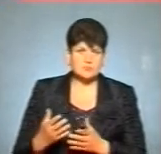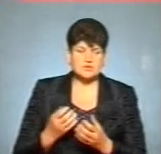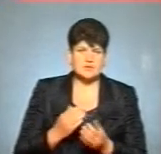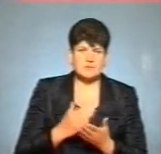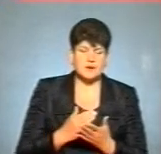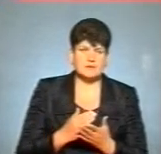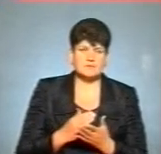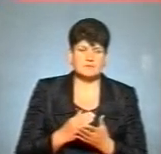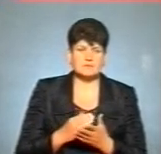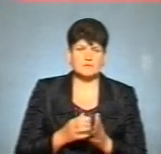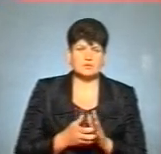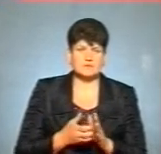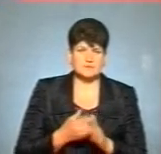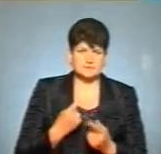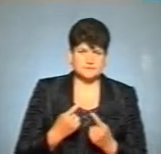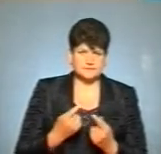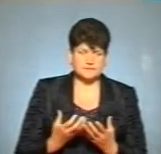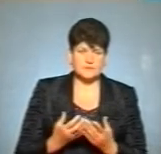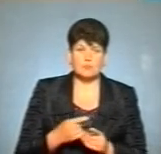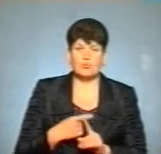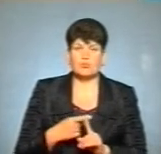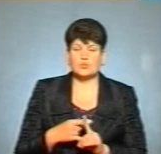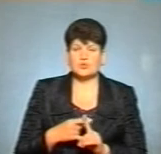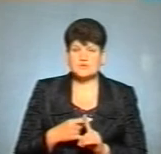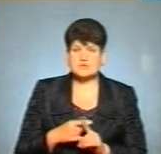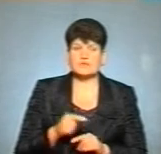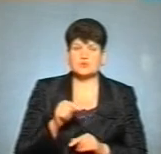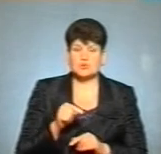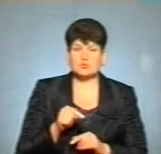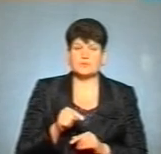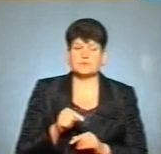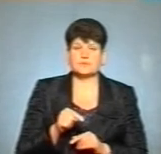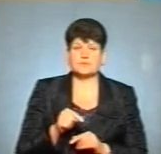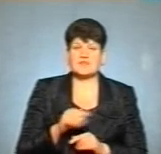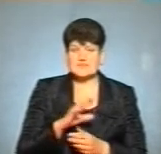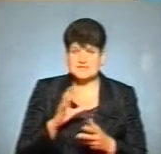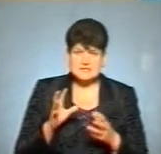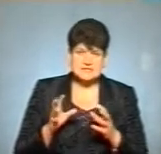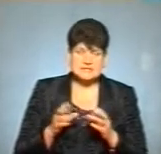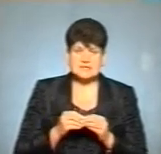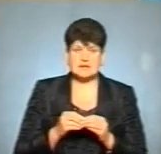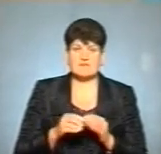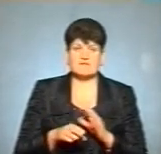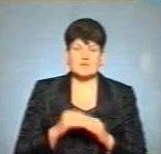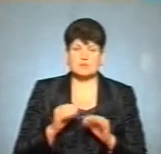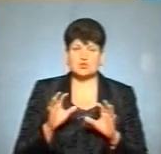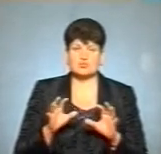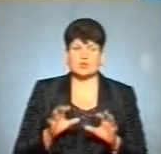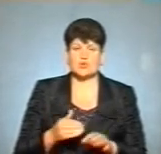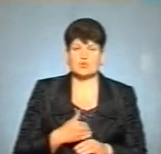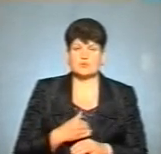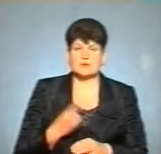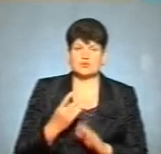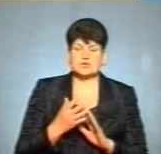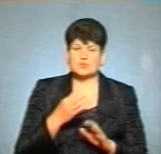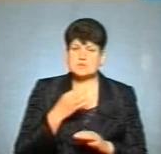недоліки поговорити. Плюси, ну, щодо цього порядку, щодо, ну, взагалі, виборчого кодексу, ну, хочеться перш за все сказати